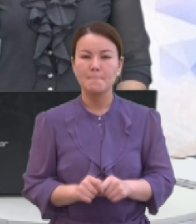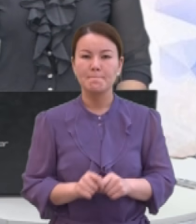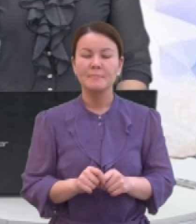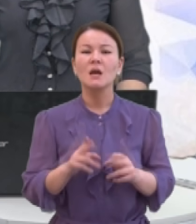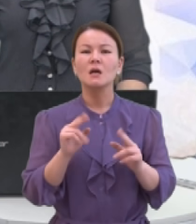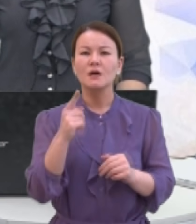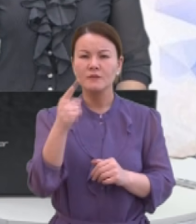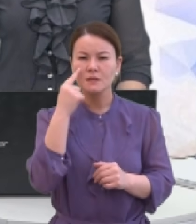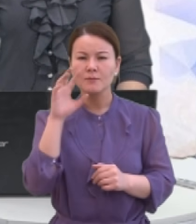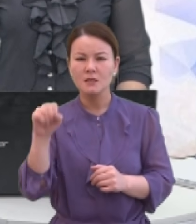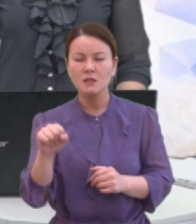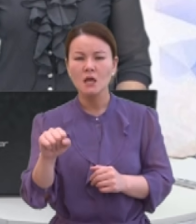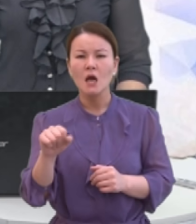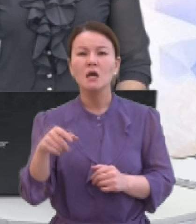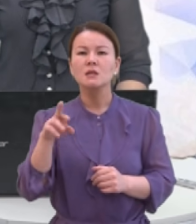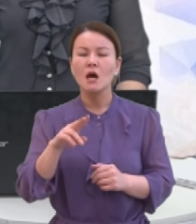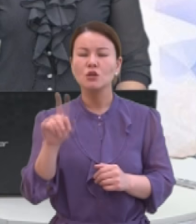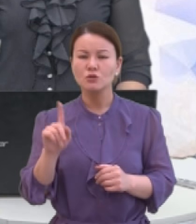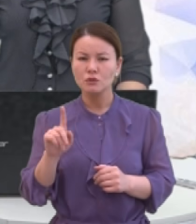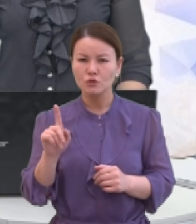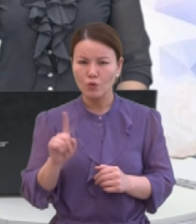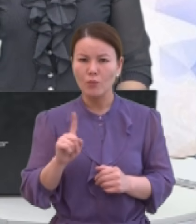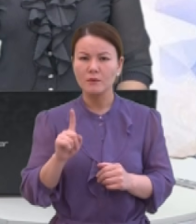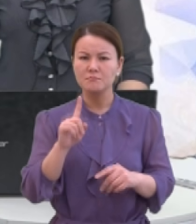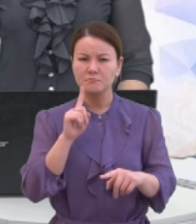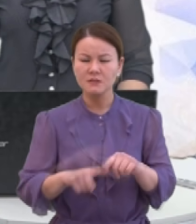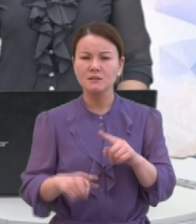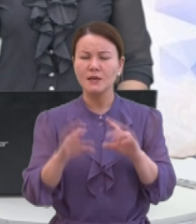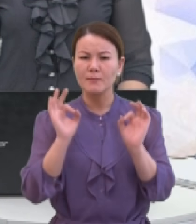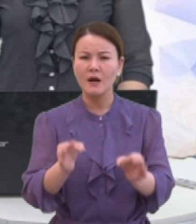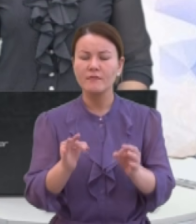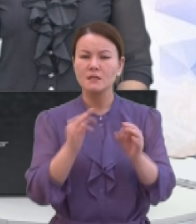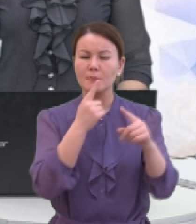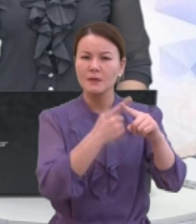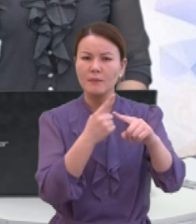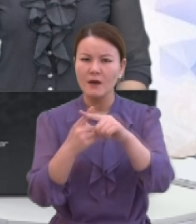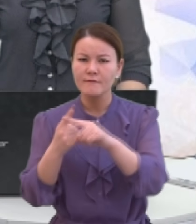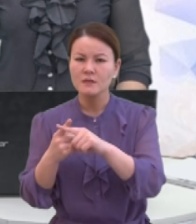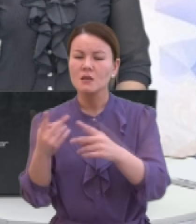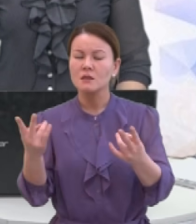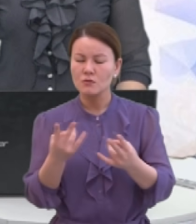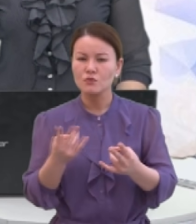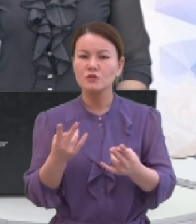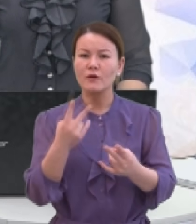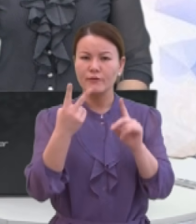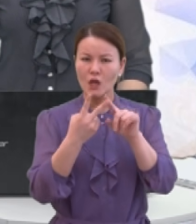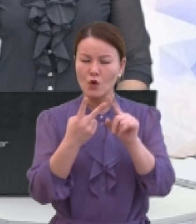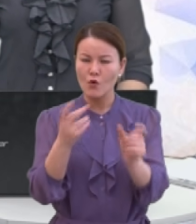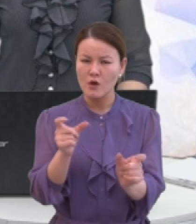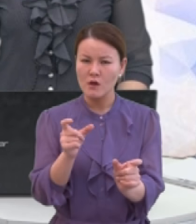заметили для того чтобы быстро и правильно прибавить нам нужно второе слагаемое